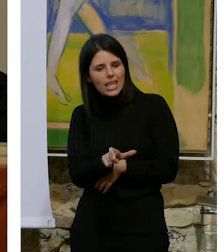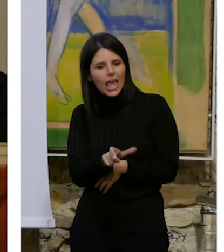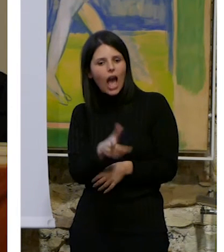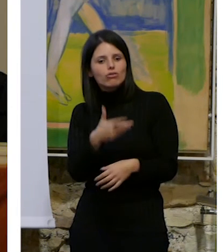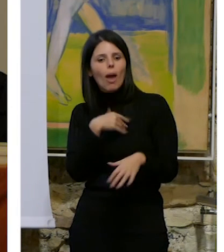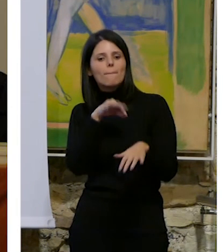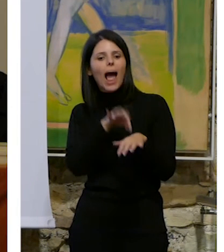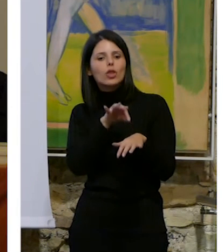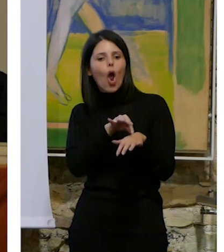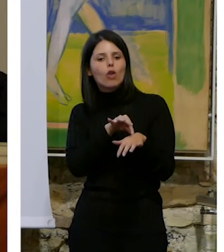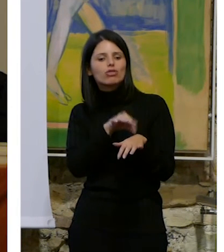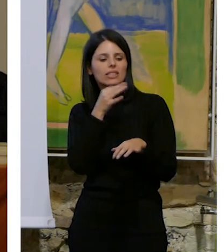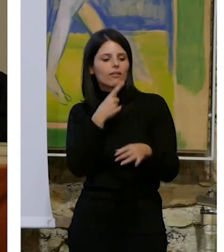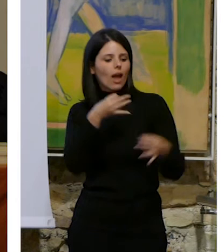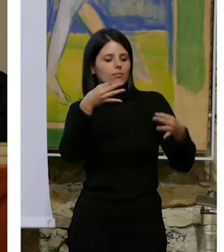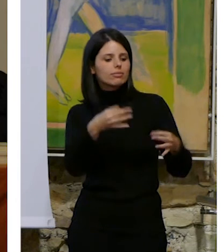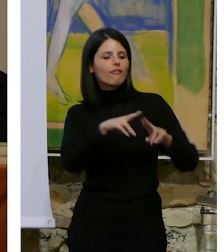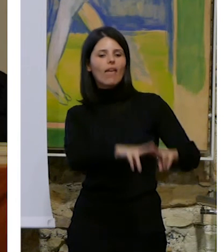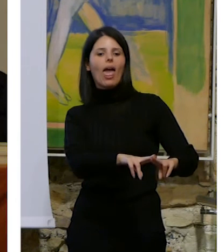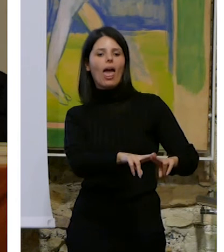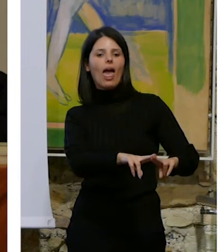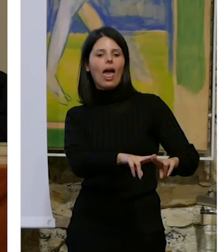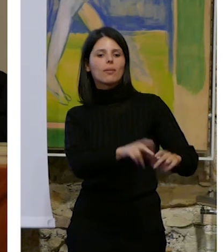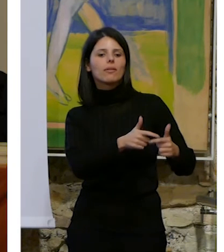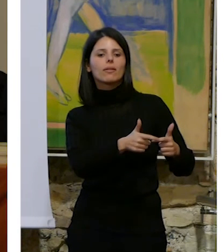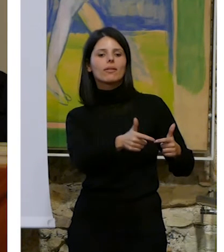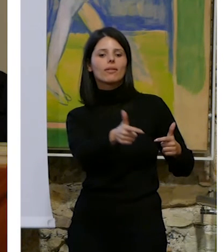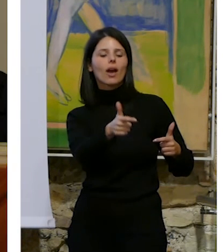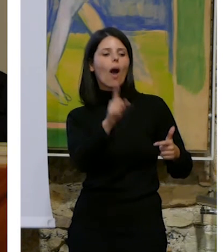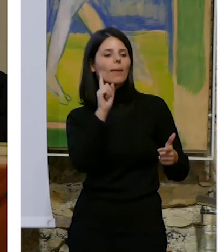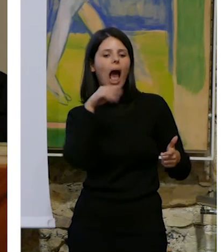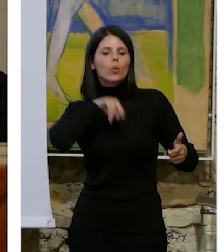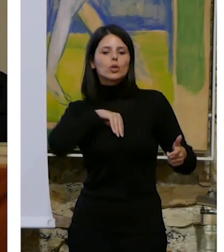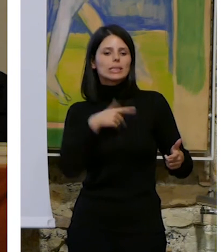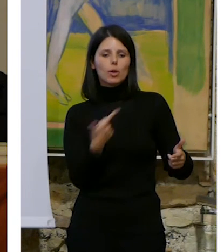patologia stabile, la totale mancanza di autostima.